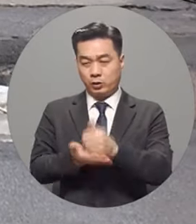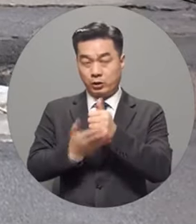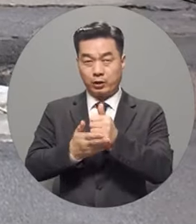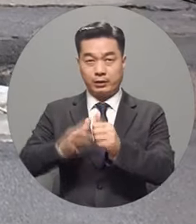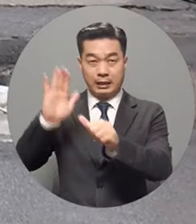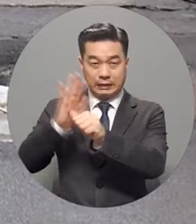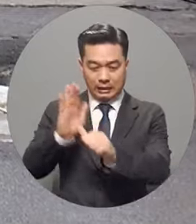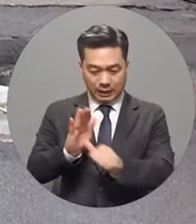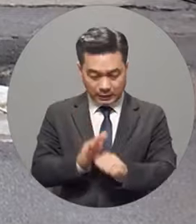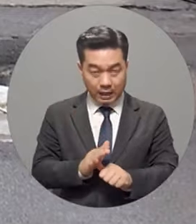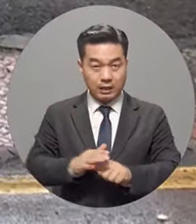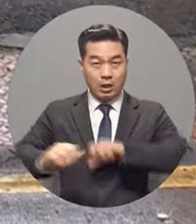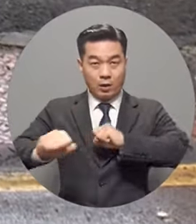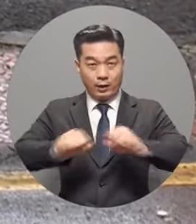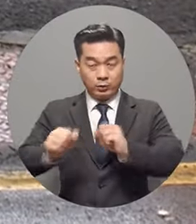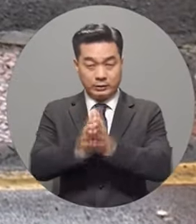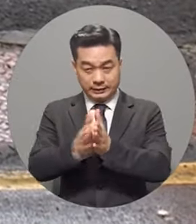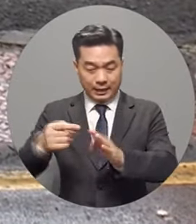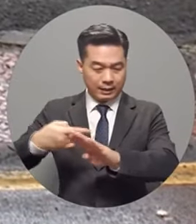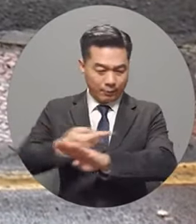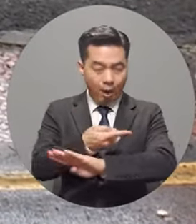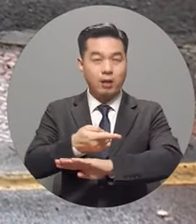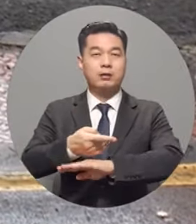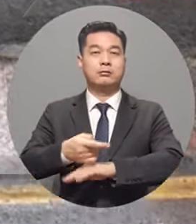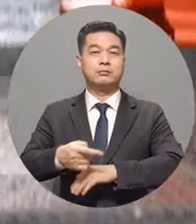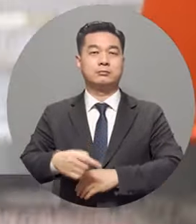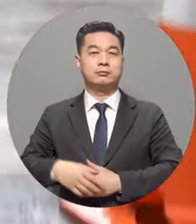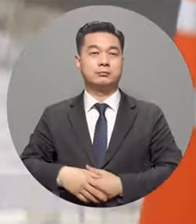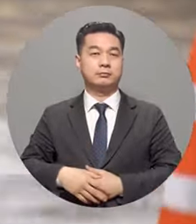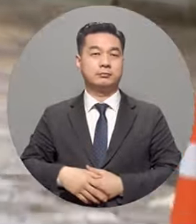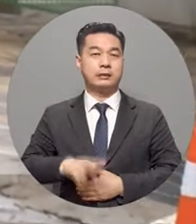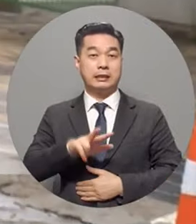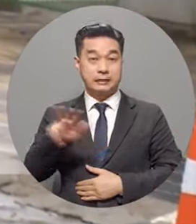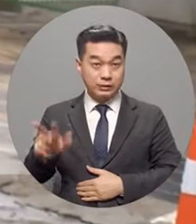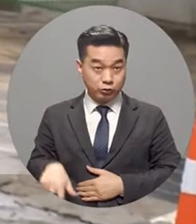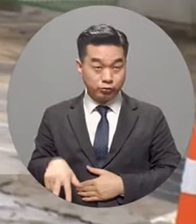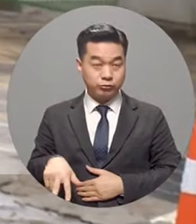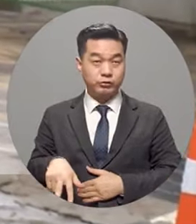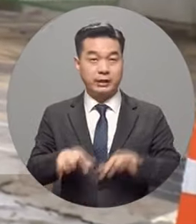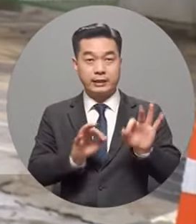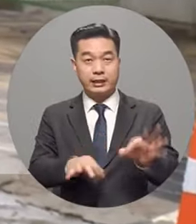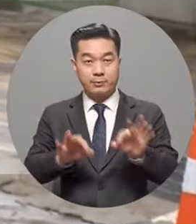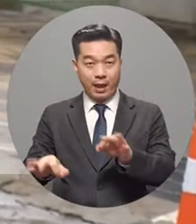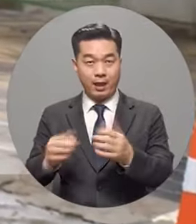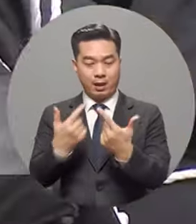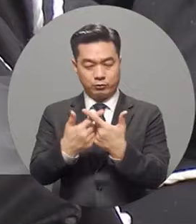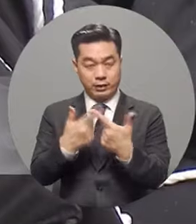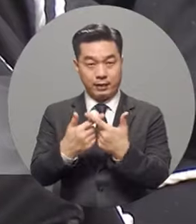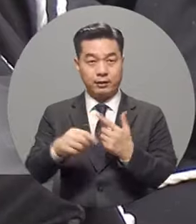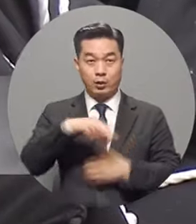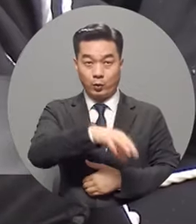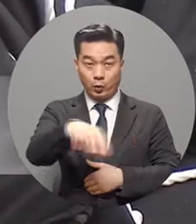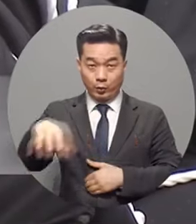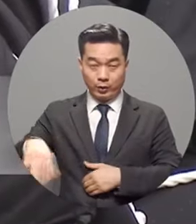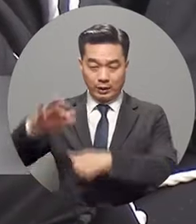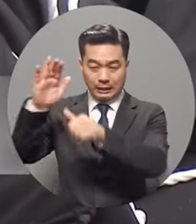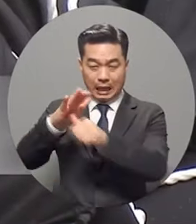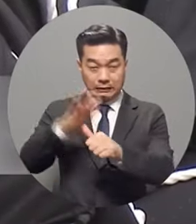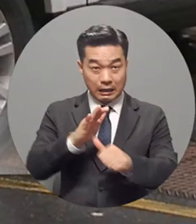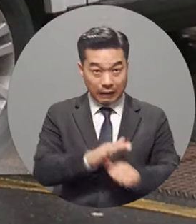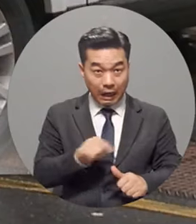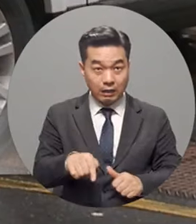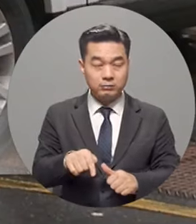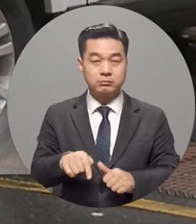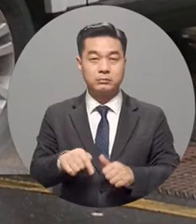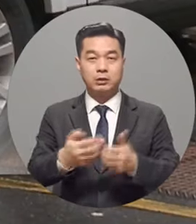행동도 본격화됐습니다. 경남 진주와 김해, 부산 등 영남권에선 낙천자들이 무소속